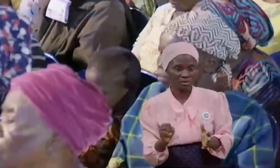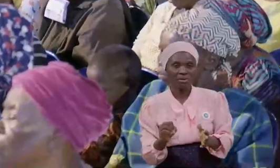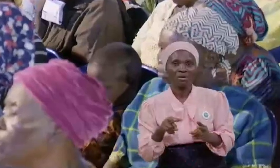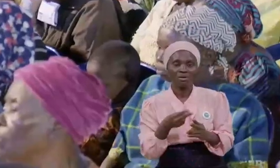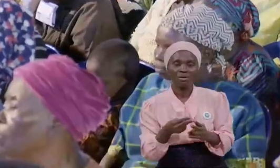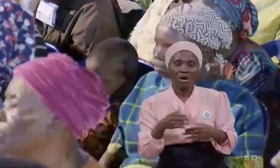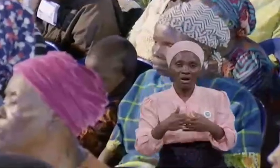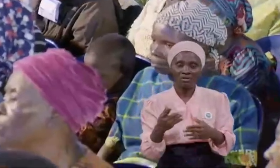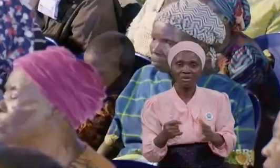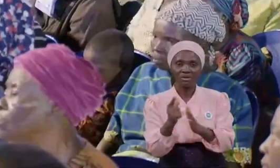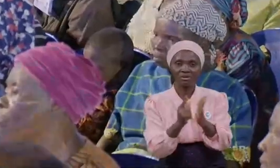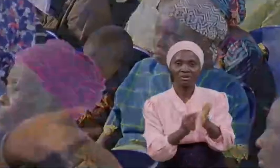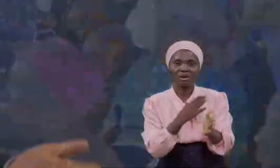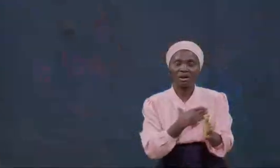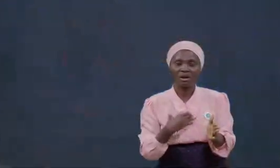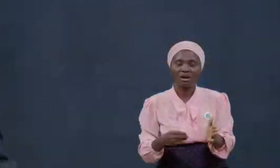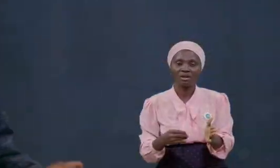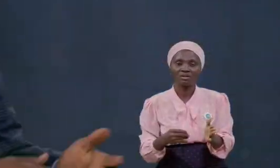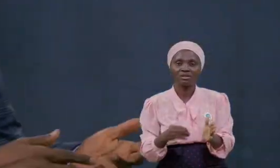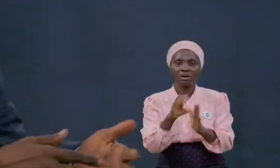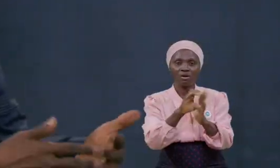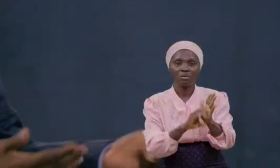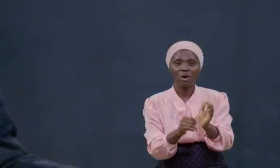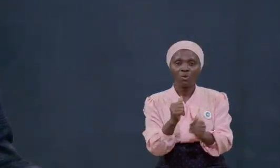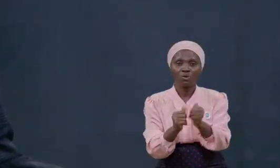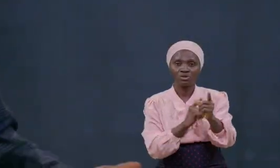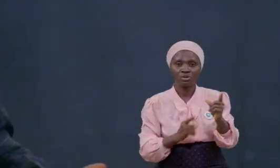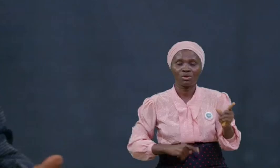qu'il appela du nom d'Israël.